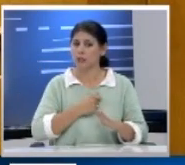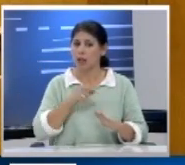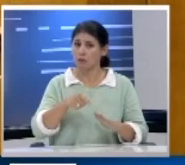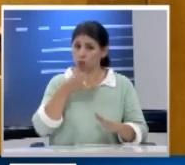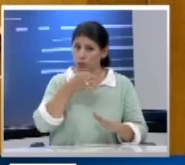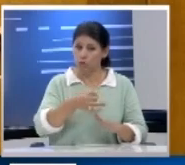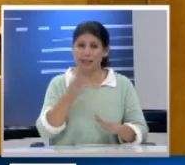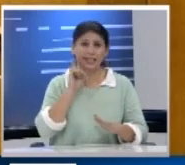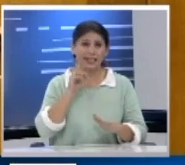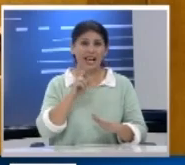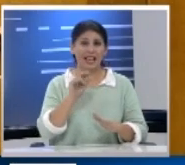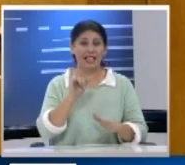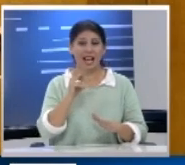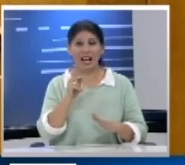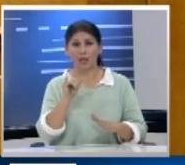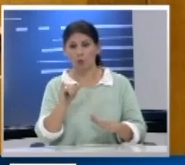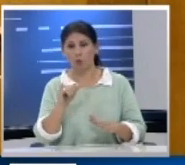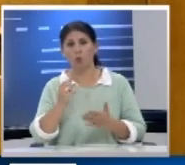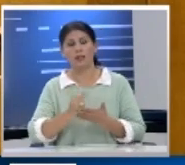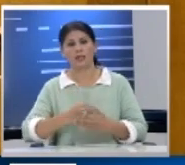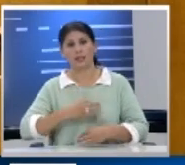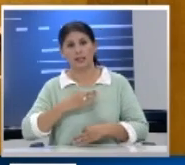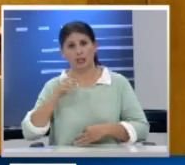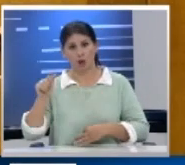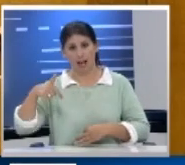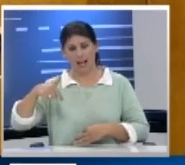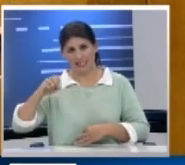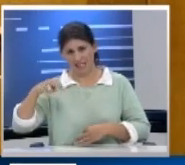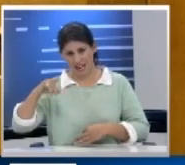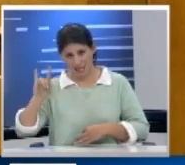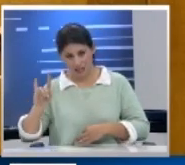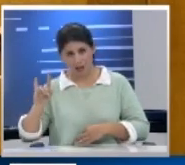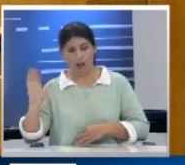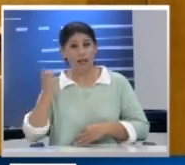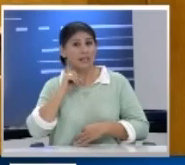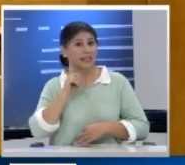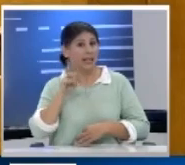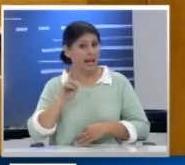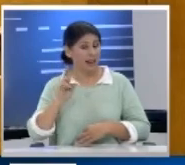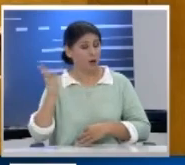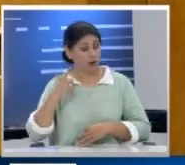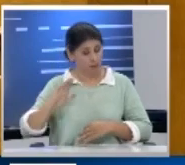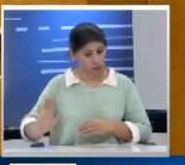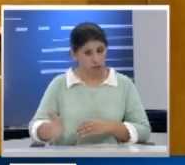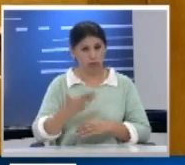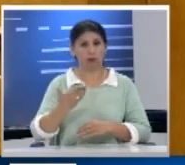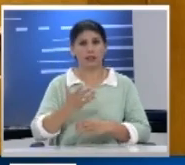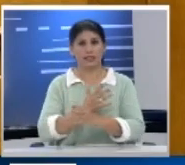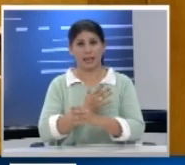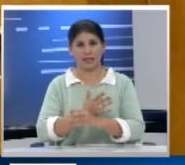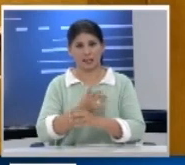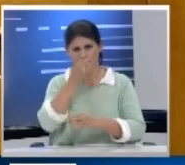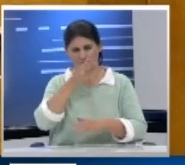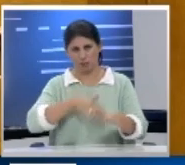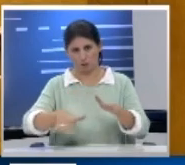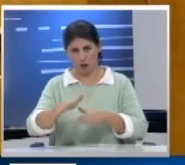σκάνδαλο Νοβάρτης, για το οποίο υπάρχουν, λέει στην επιστολή παραίτησής της, υπάρχουν ενδεχόμενες ποινικές